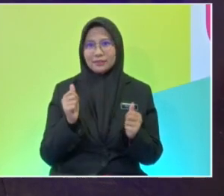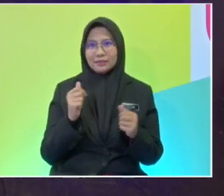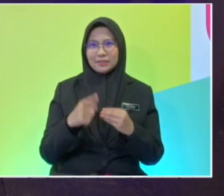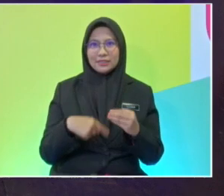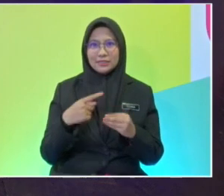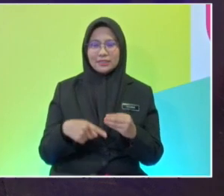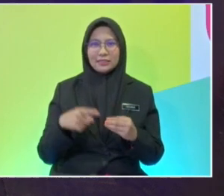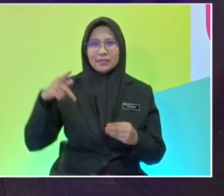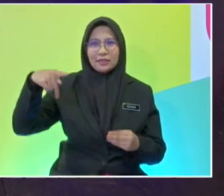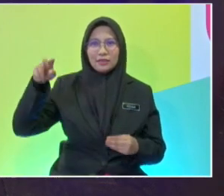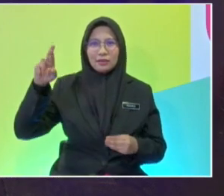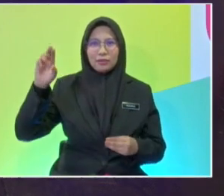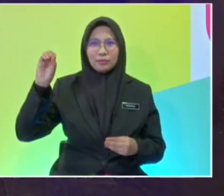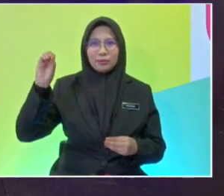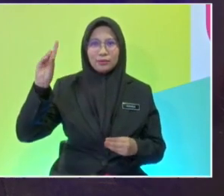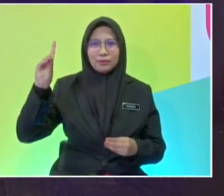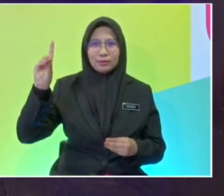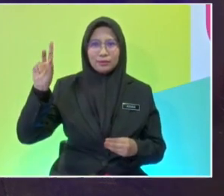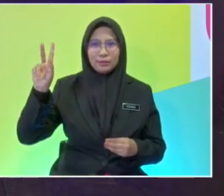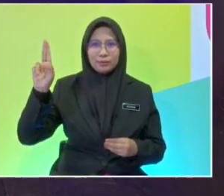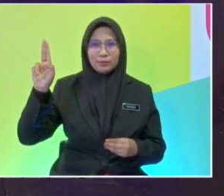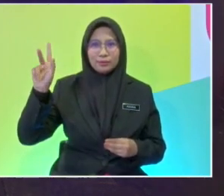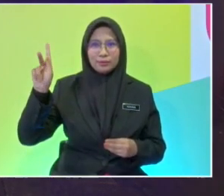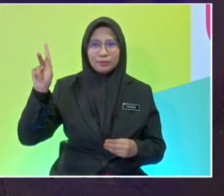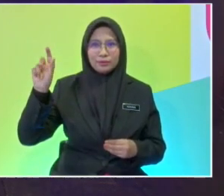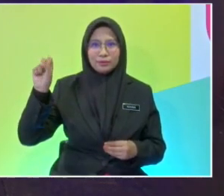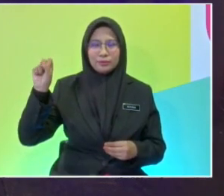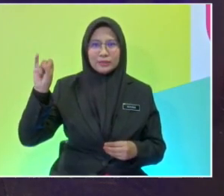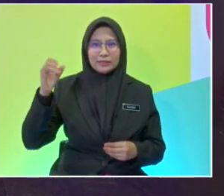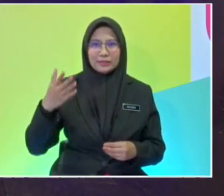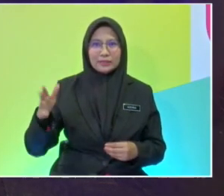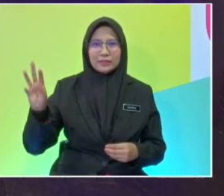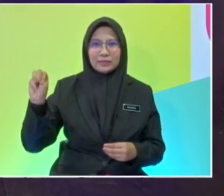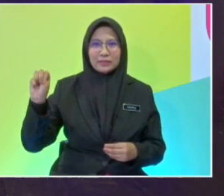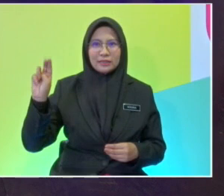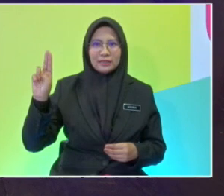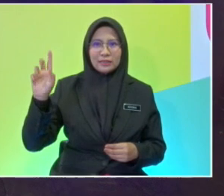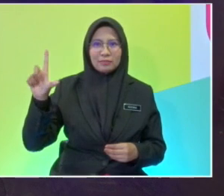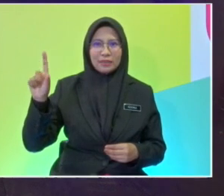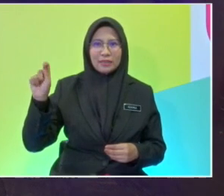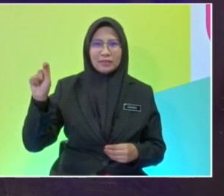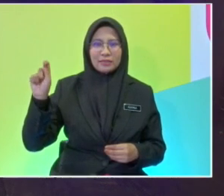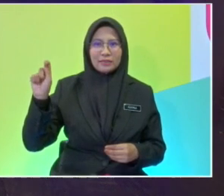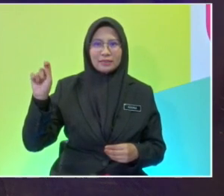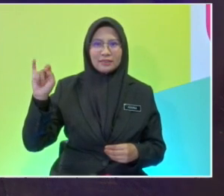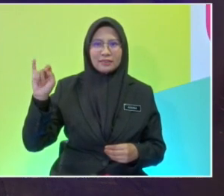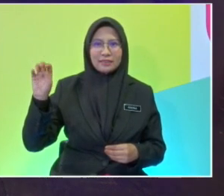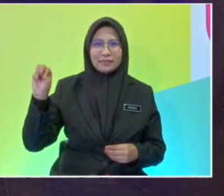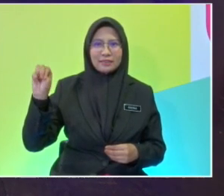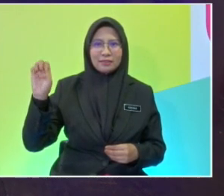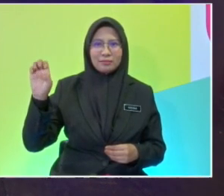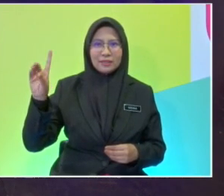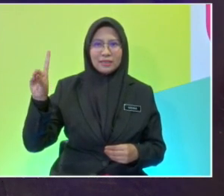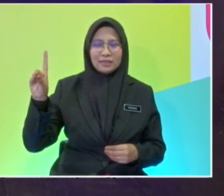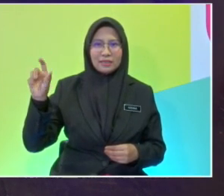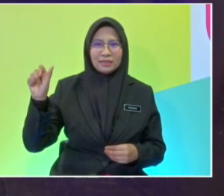jadi sebagai mukadimahnya kita tidak tahu juga bagaimana format untuk kertas ini kepada calon-cari SPM yang akan mengambil